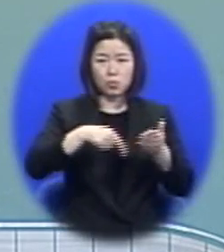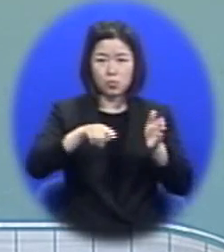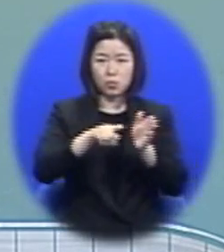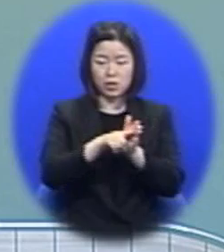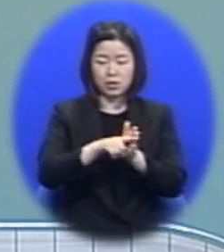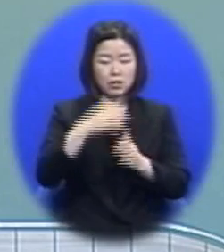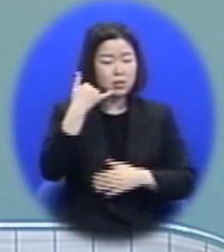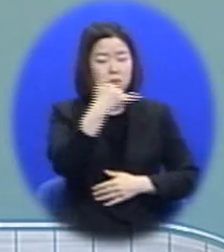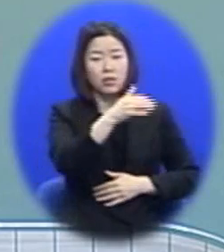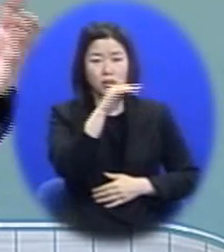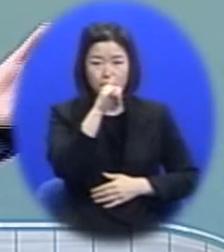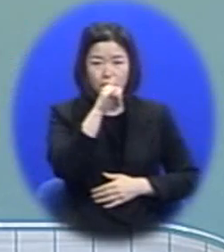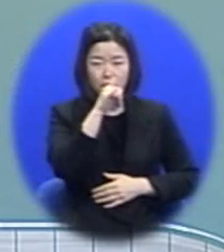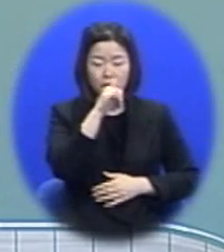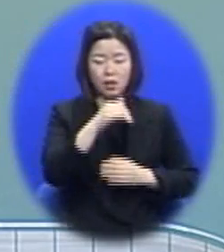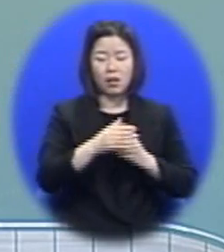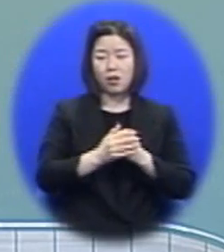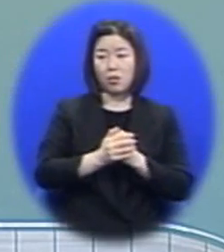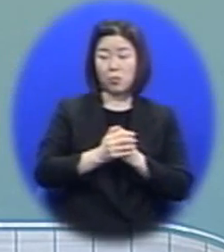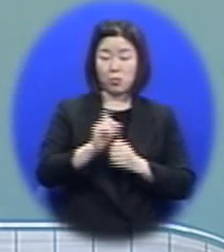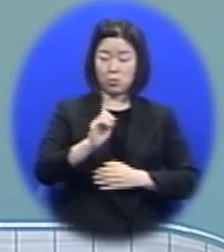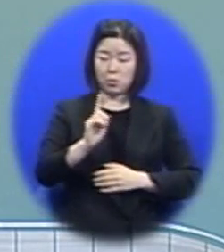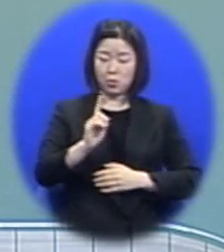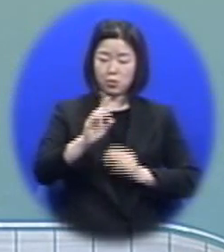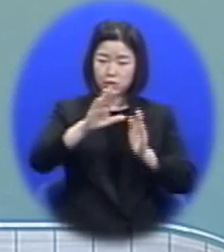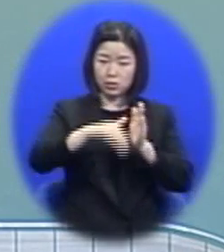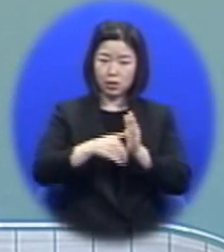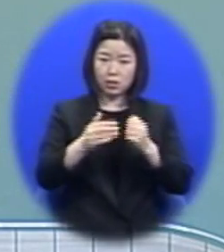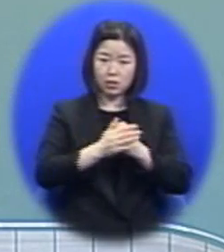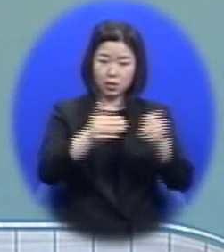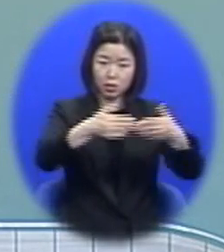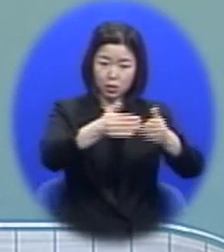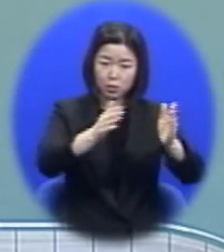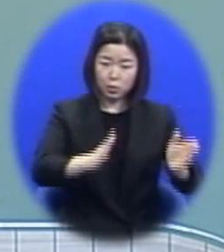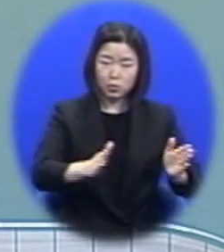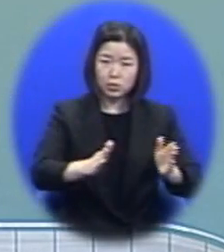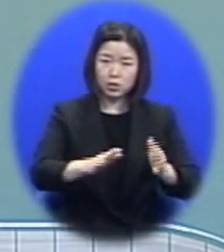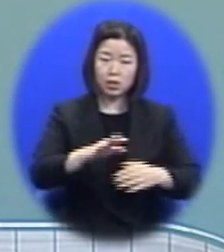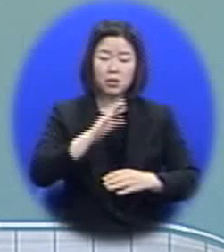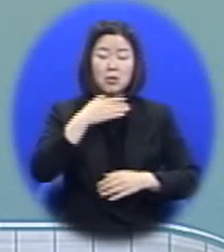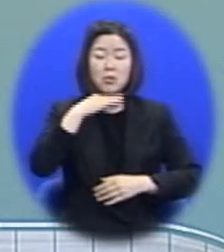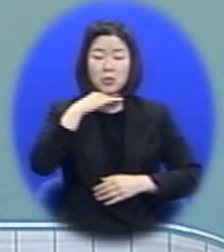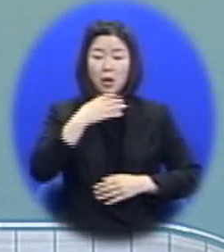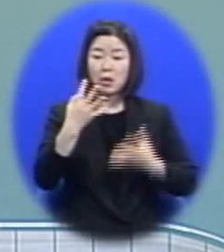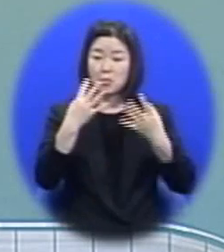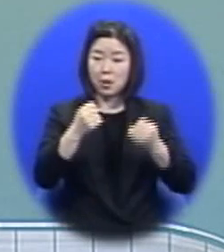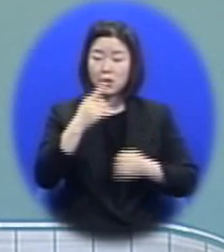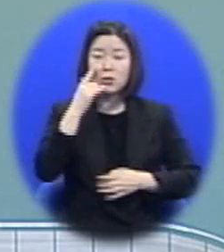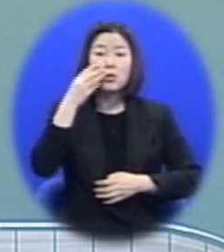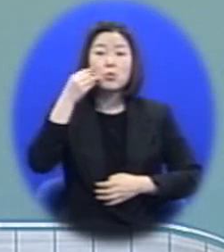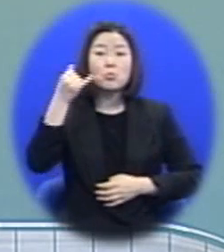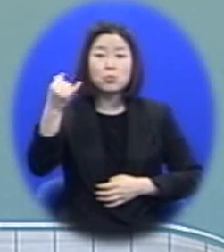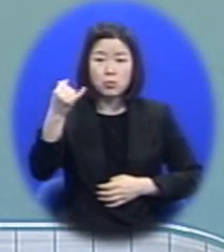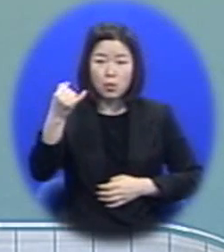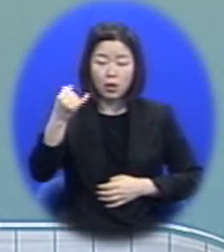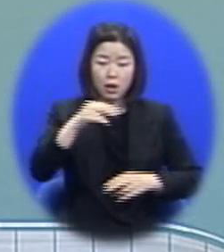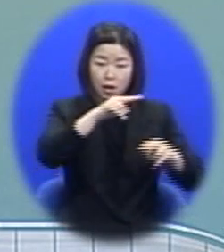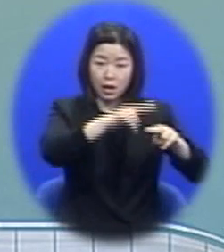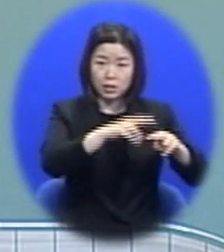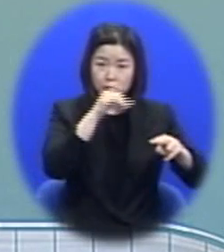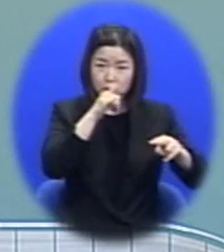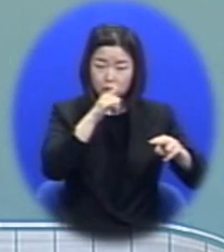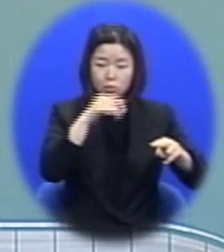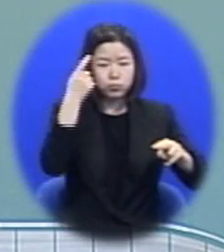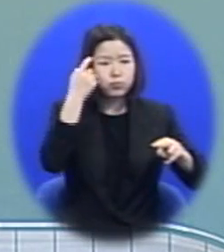강의실에 웬 중년 부인이 앉아 있길래 누구냐고 왜 오셨냐고 물었더니 애가 아파서 대리 출석